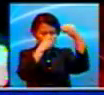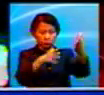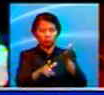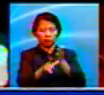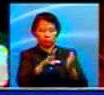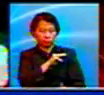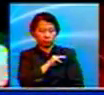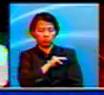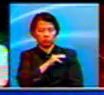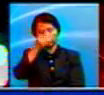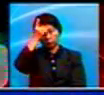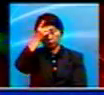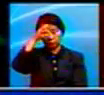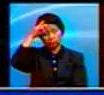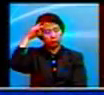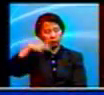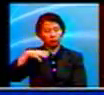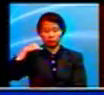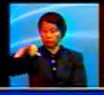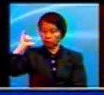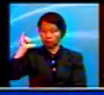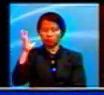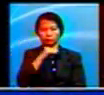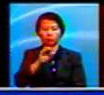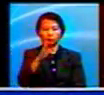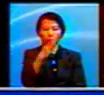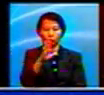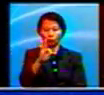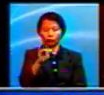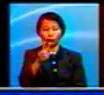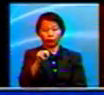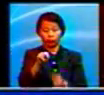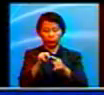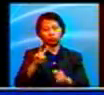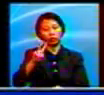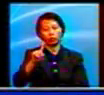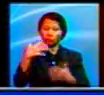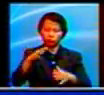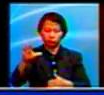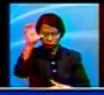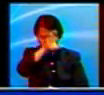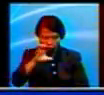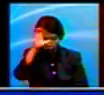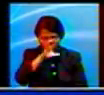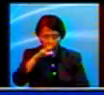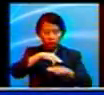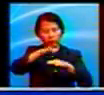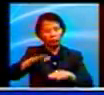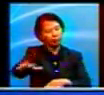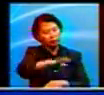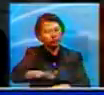pemangku Menteri Pengangkutan Datuk Seri Syamuddin Tun Hussein semalam. Dan Bluefin 21 setakat ini telah melakukan pencarian di lebih